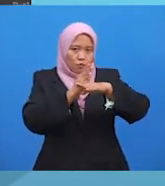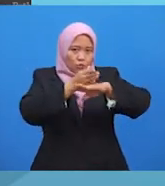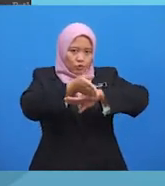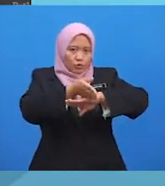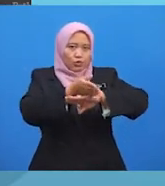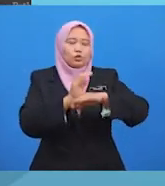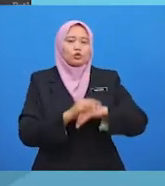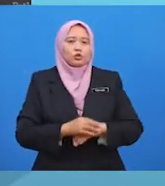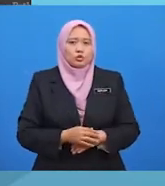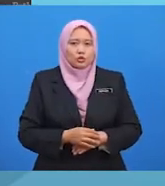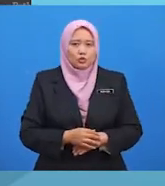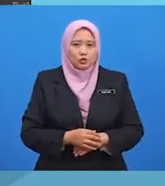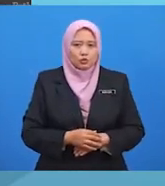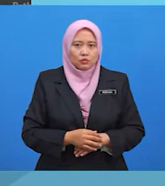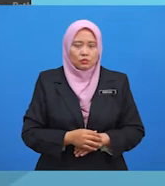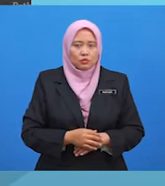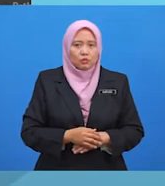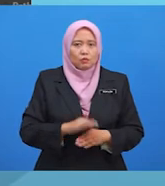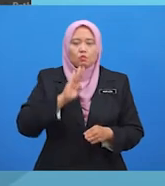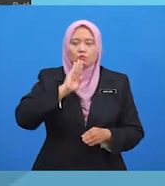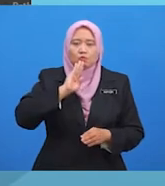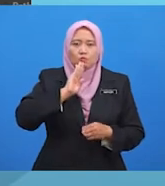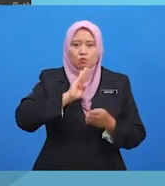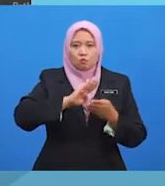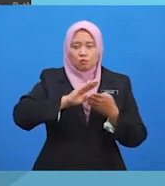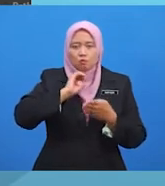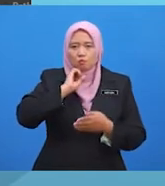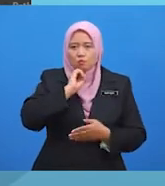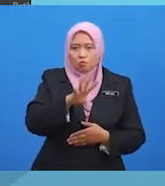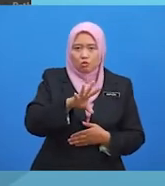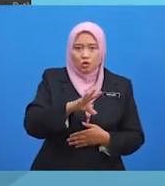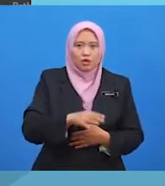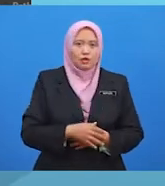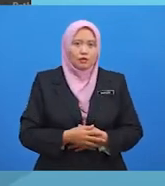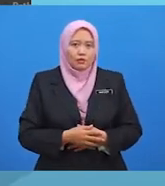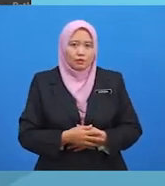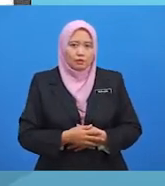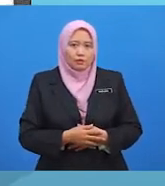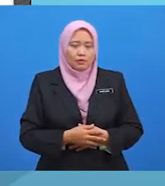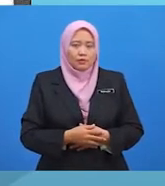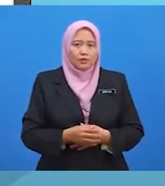Crop atau buang gambar pada bahagian ini.